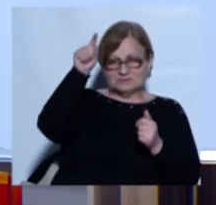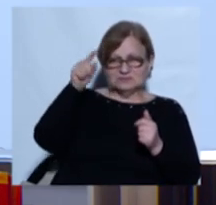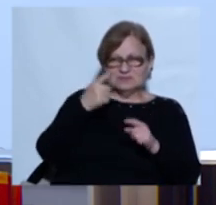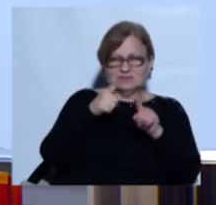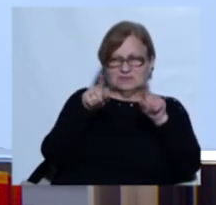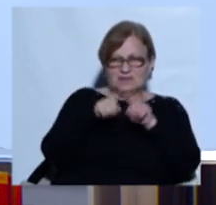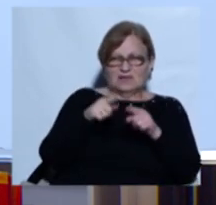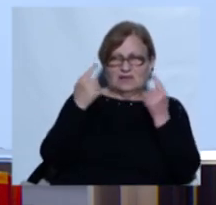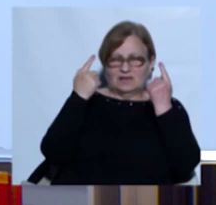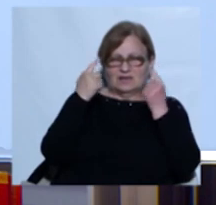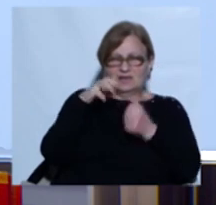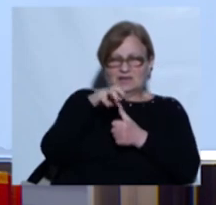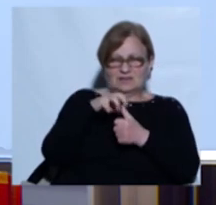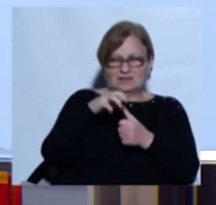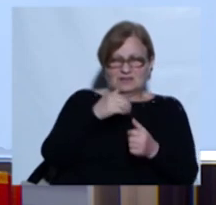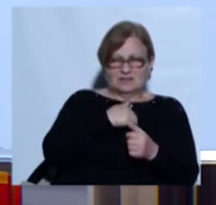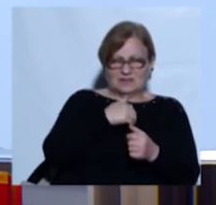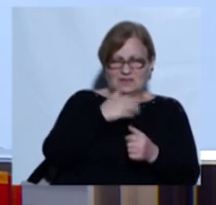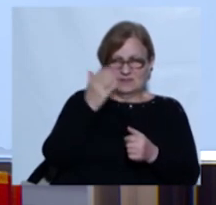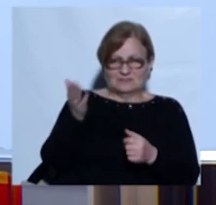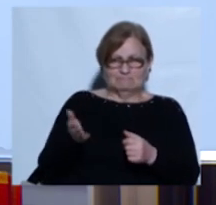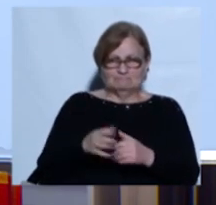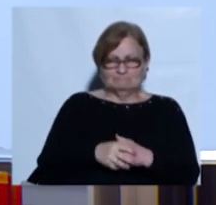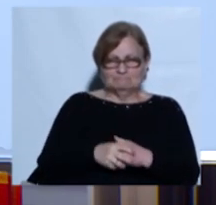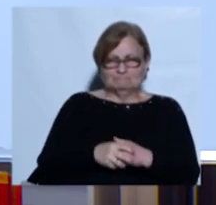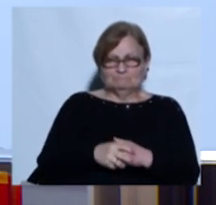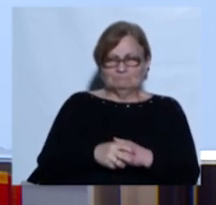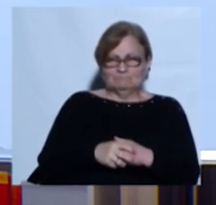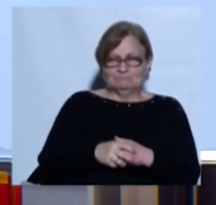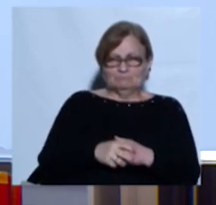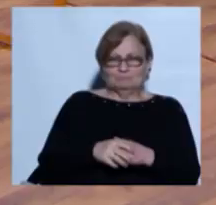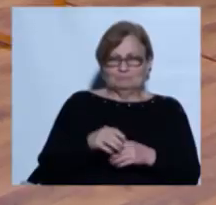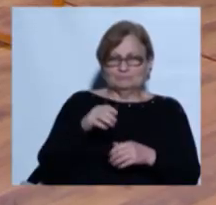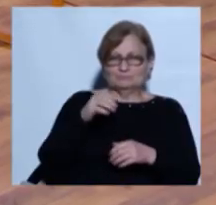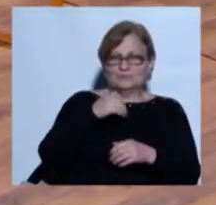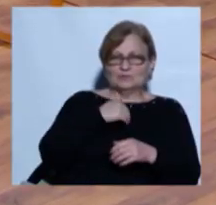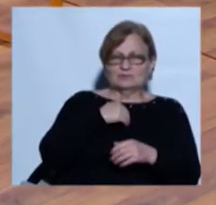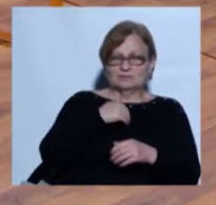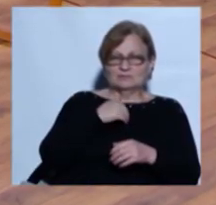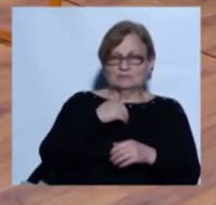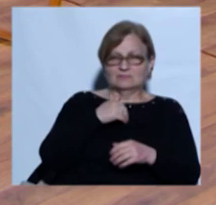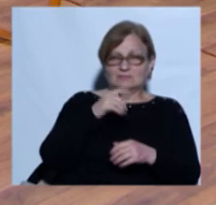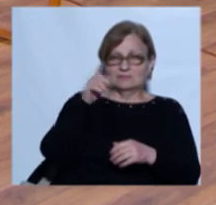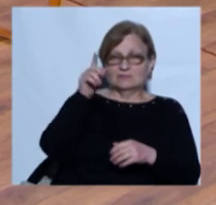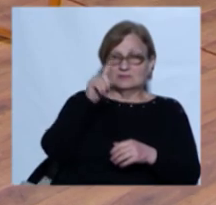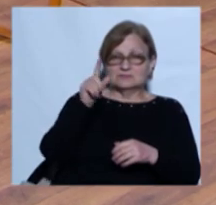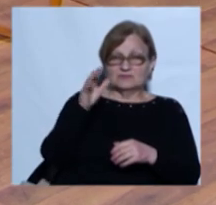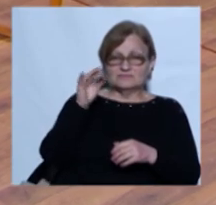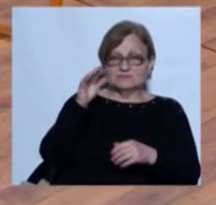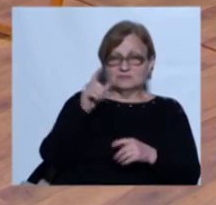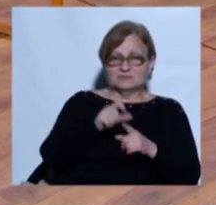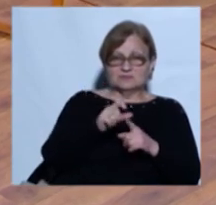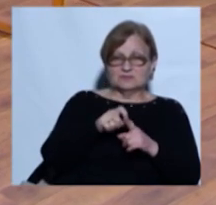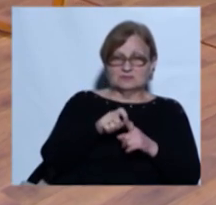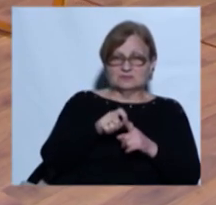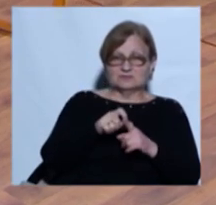ასევე ბელადობა, ბჭყალებში რა თქმა უნდა ხვდებით ახლა ბელადობაში, რასაც გულისხმობთ, ბელადობა უნდა. და ზევსის ცნობილი ფრაზა: